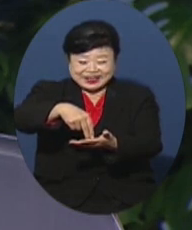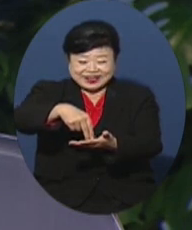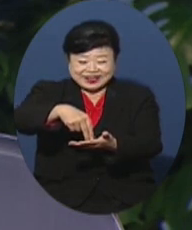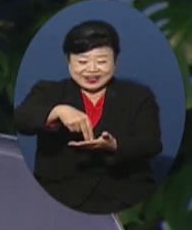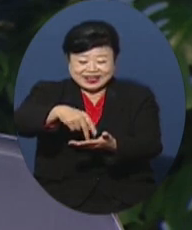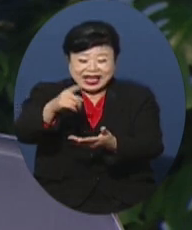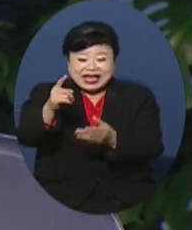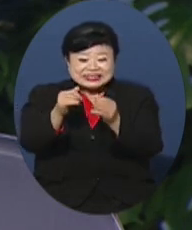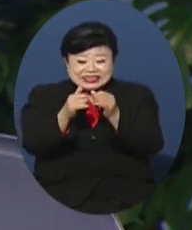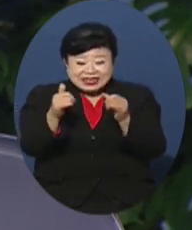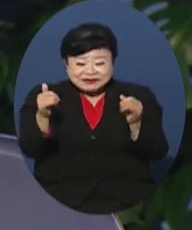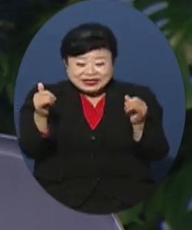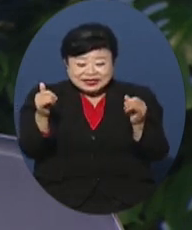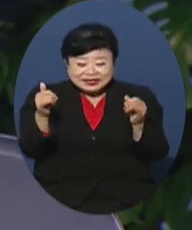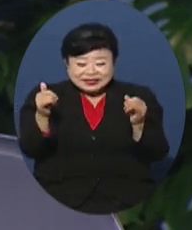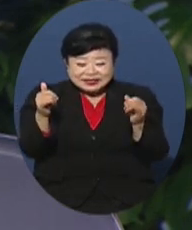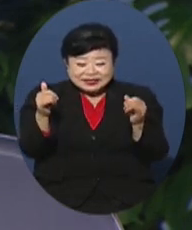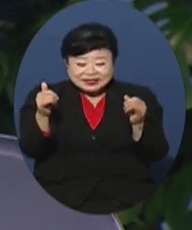아주 한 사람이